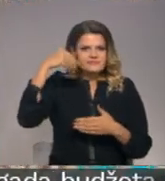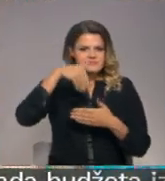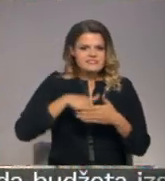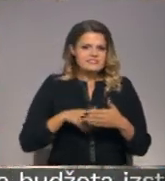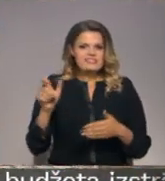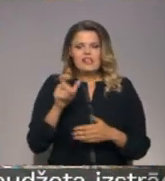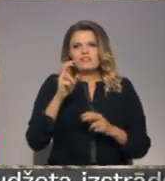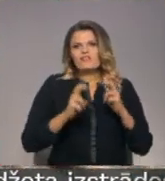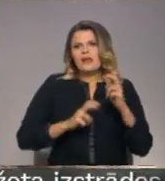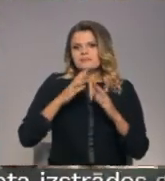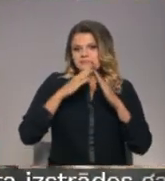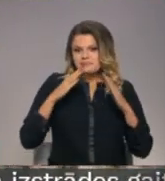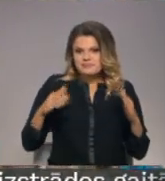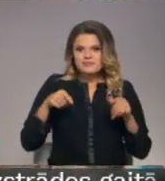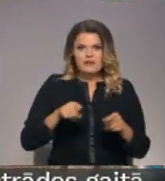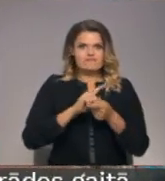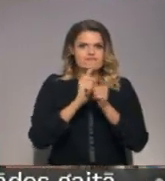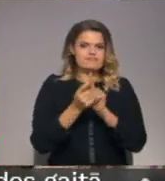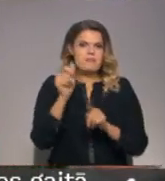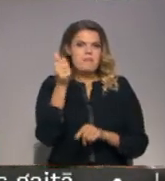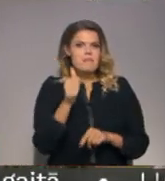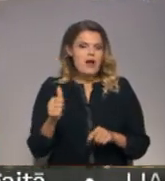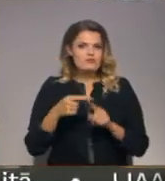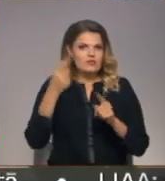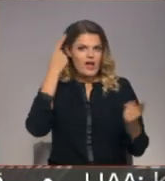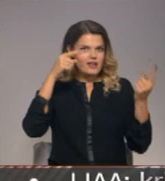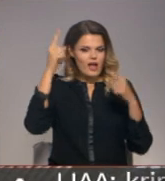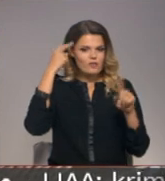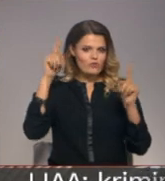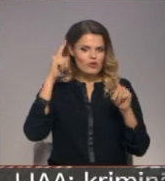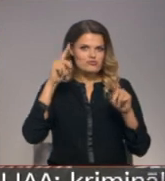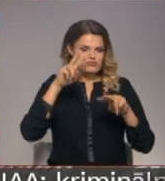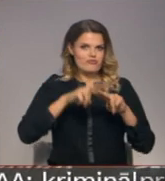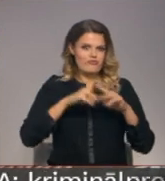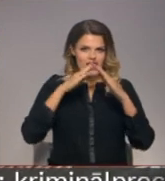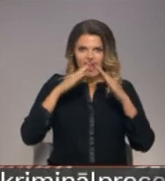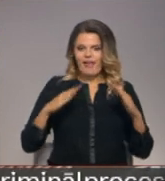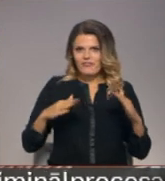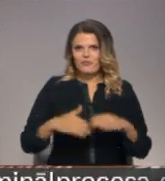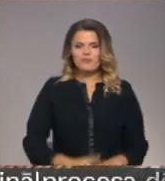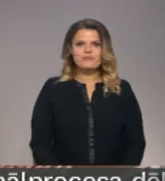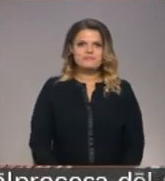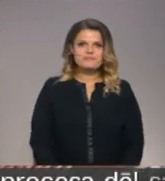vēsturiskajā adatu fabrikas ēkā. Tā pārtaps par mākslas un radošo klasteri. Ieva Benfelda, Lants Peršvits, Skrundas televīzija.